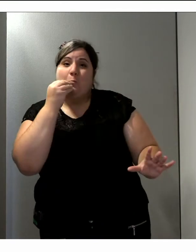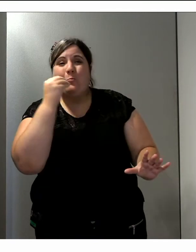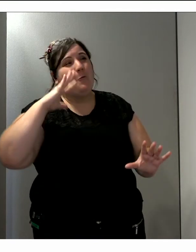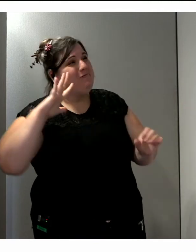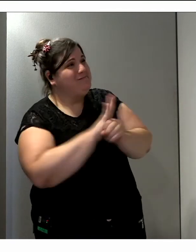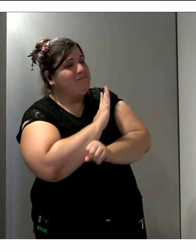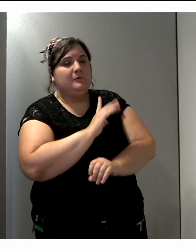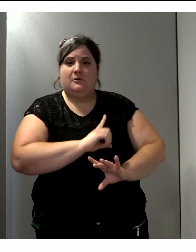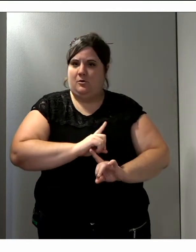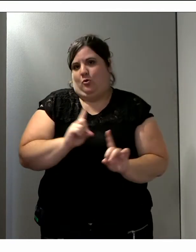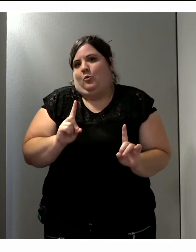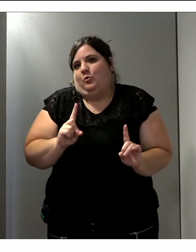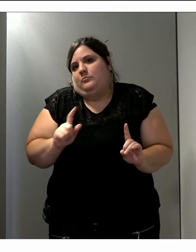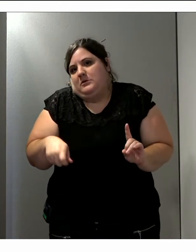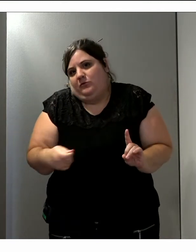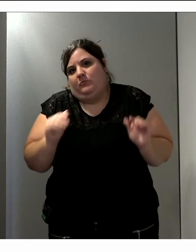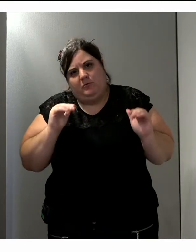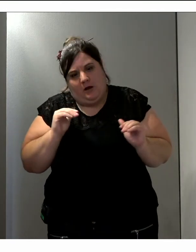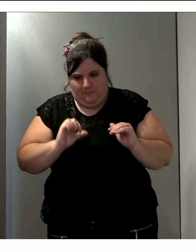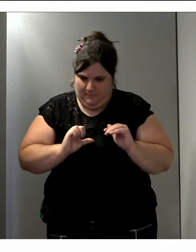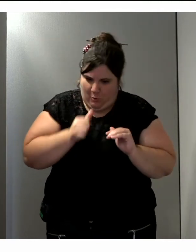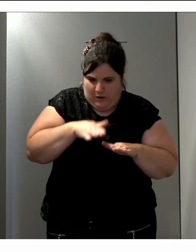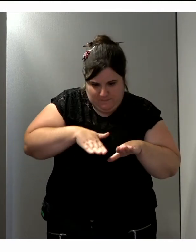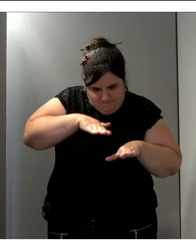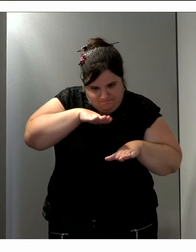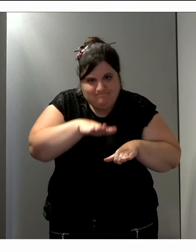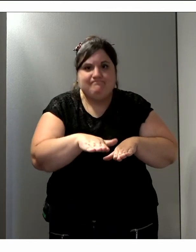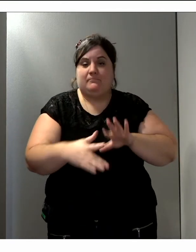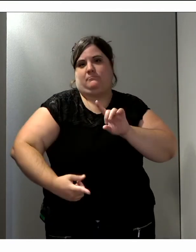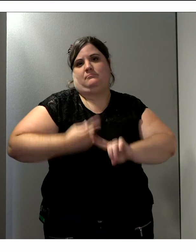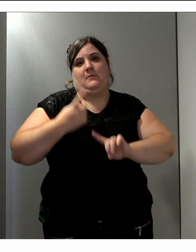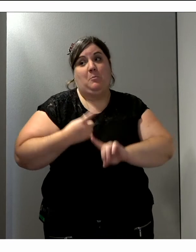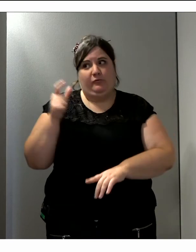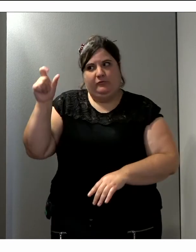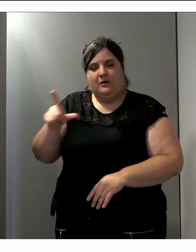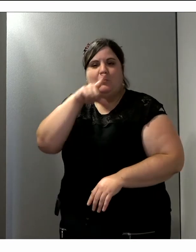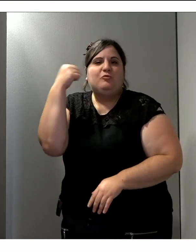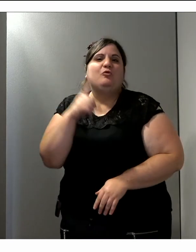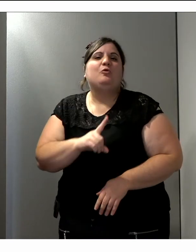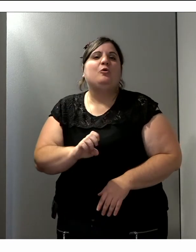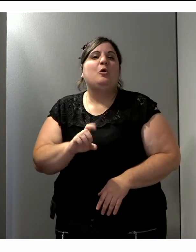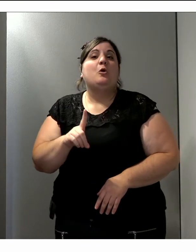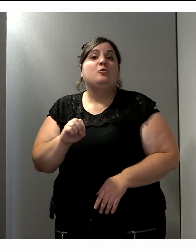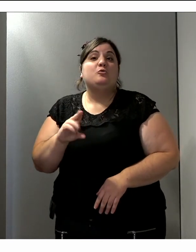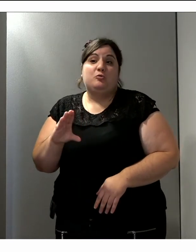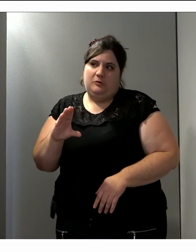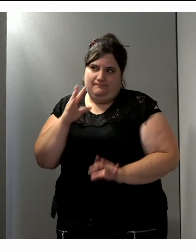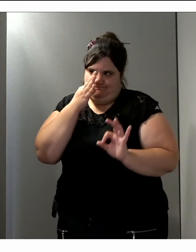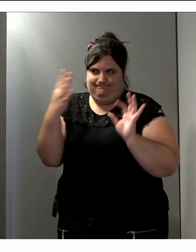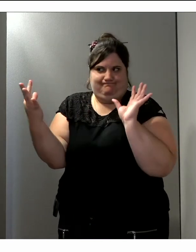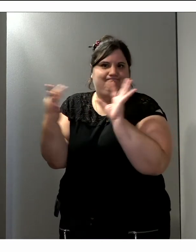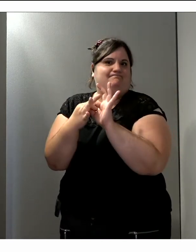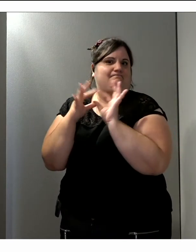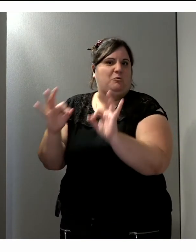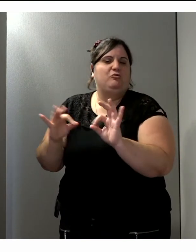pense que c'est une marche intéressante et qui répond aux préoccupations que soulignait Monsieur Leduc. Et je termine en disant simplement